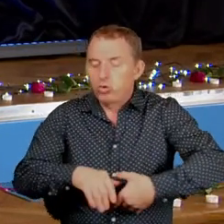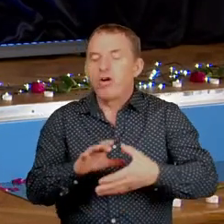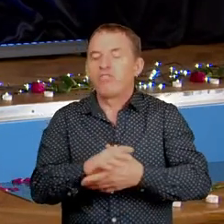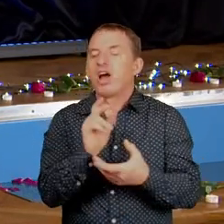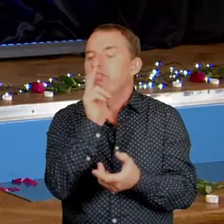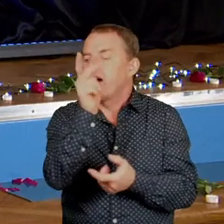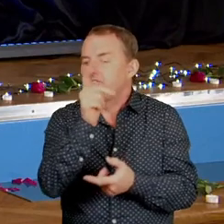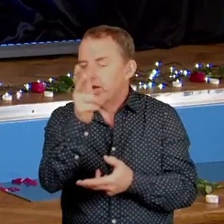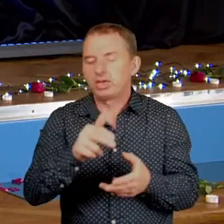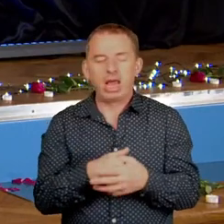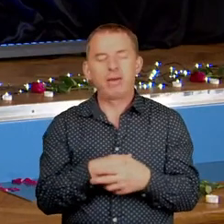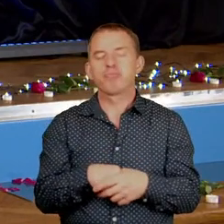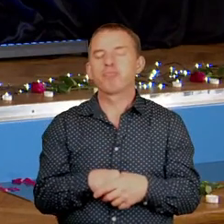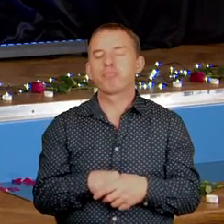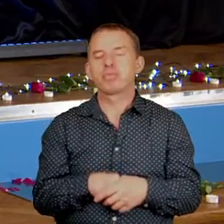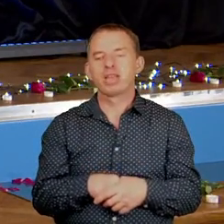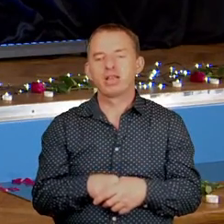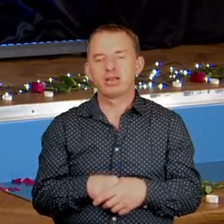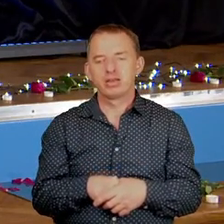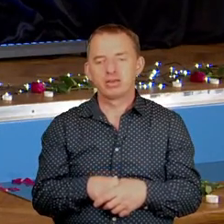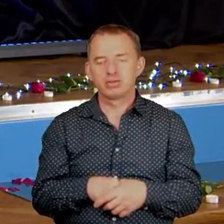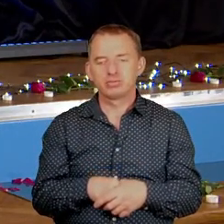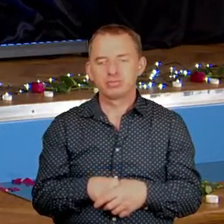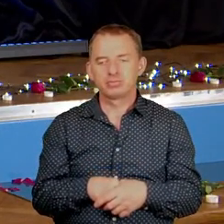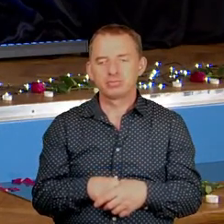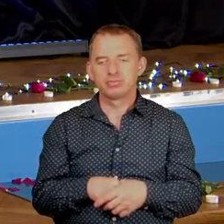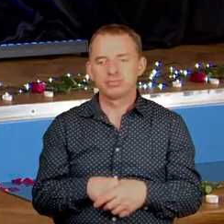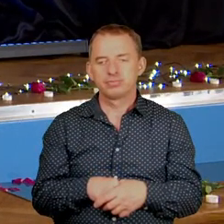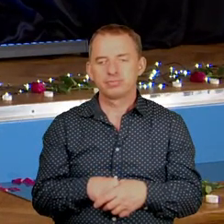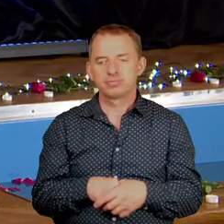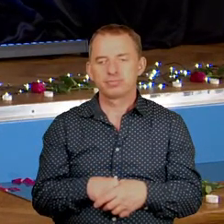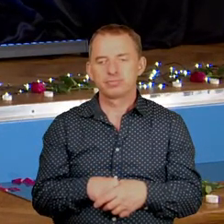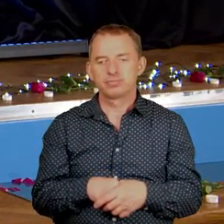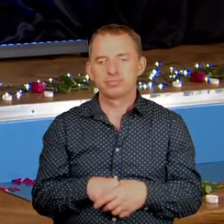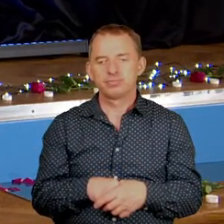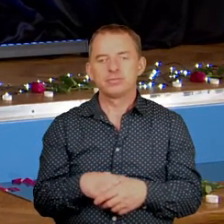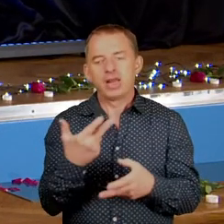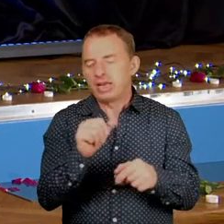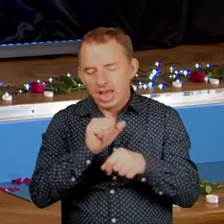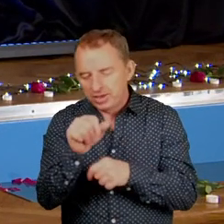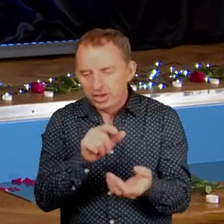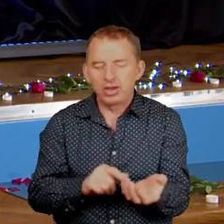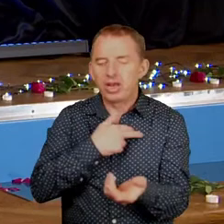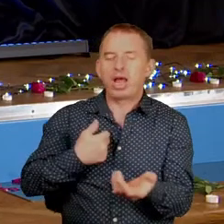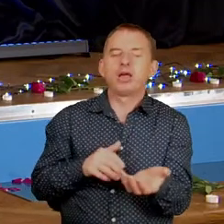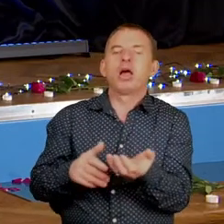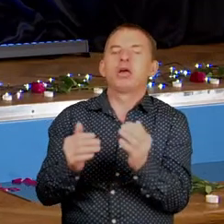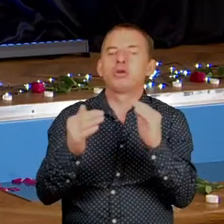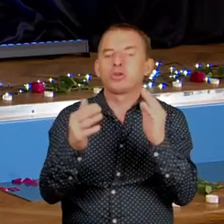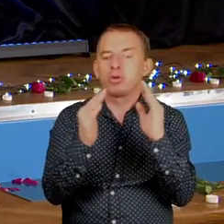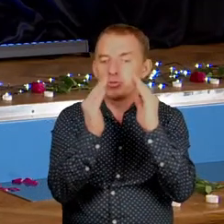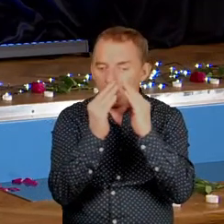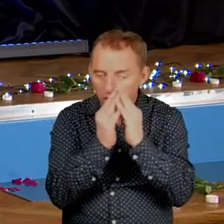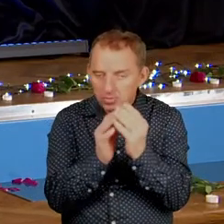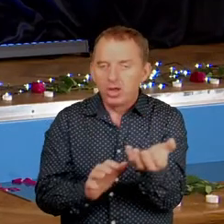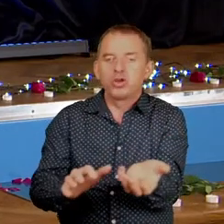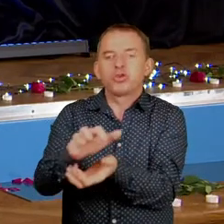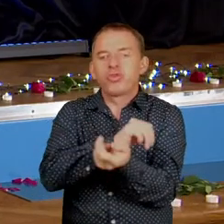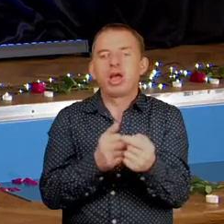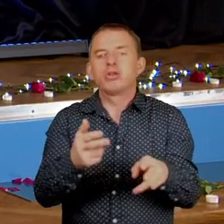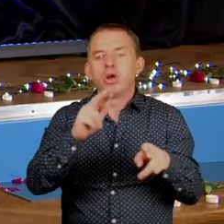when drunken husbands hit their wives in the face and break their noses. Nie jest naszym domem świat, w